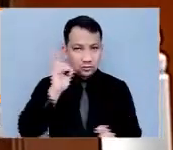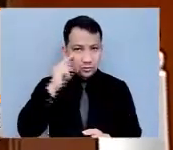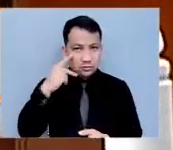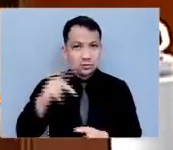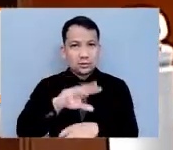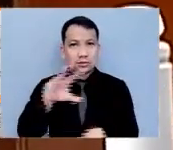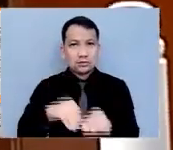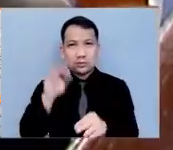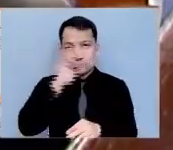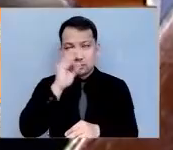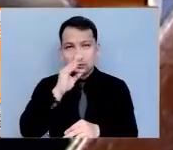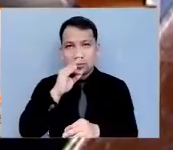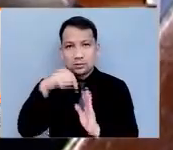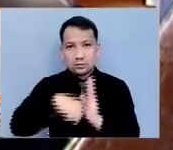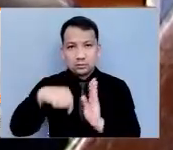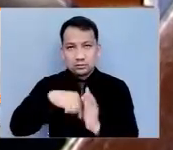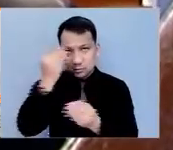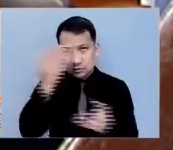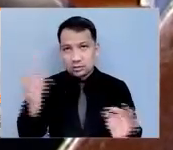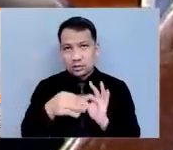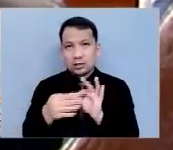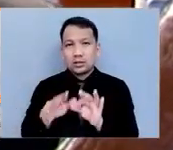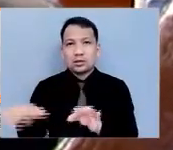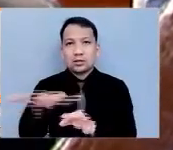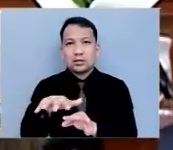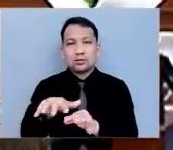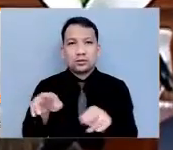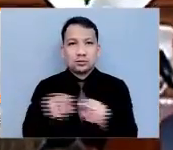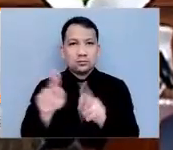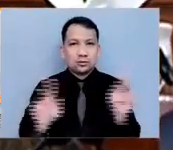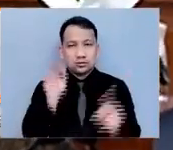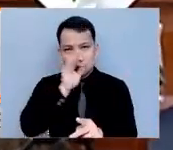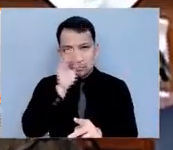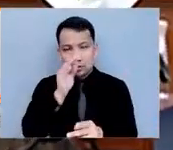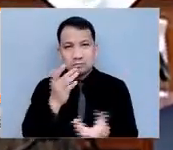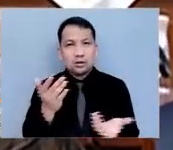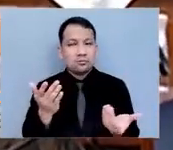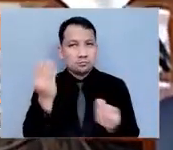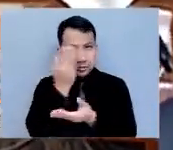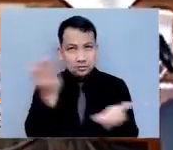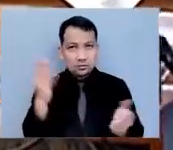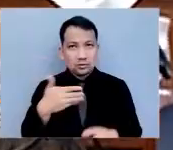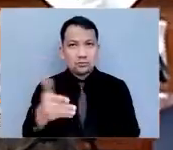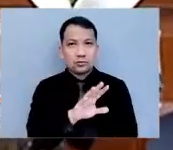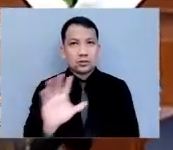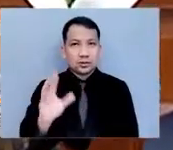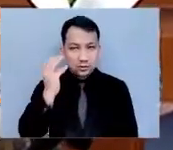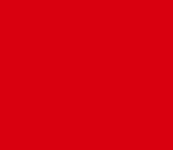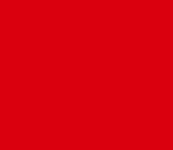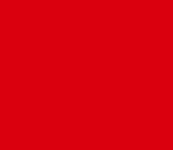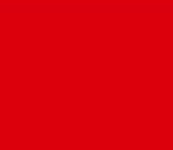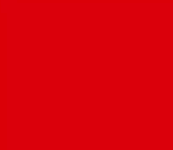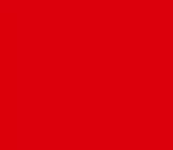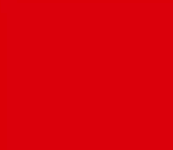ng Filipino version nito para mas maunawaan ang pananiwang Pilipino. Nagbabalita mo mula sa Frontline, Camille Samonte, News